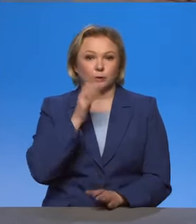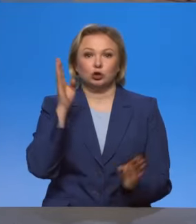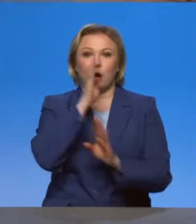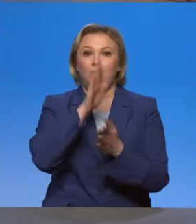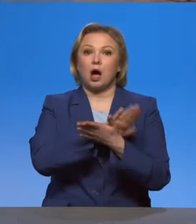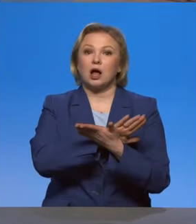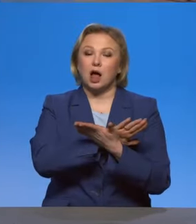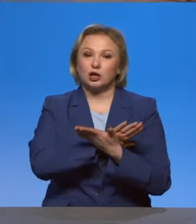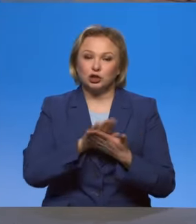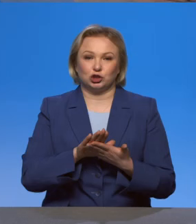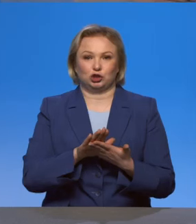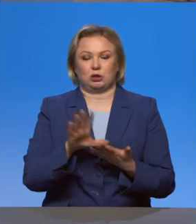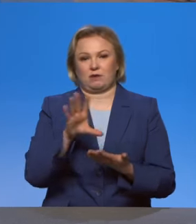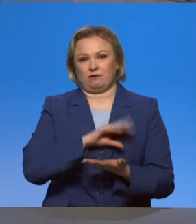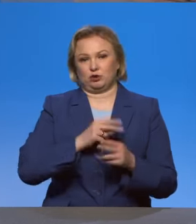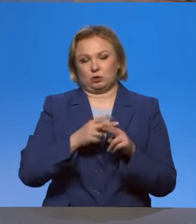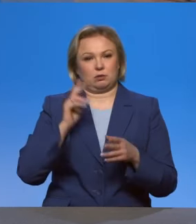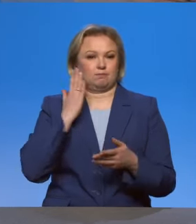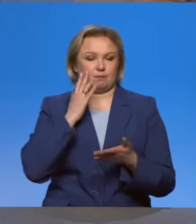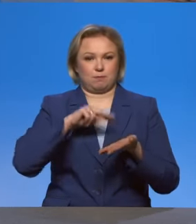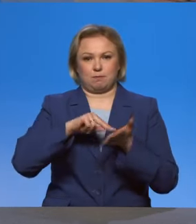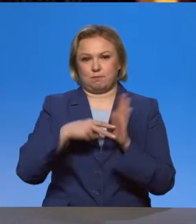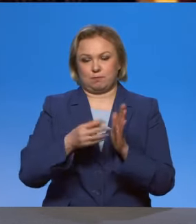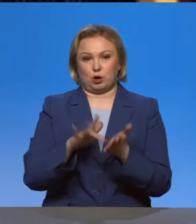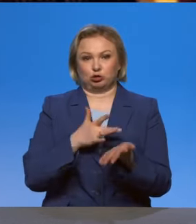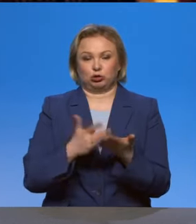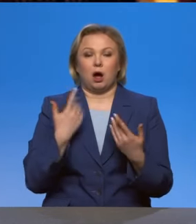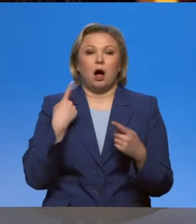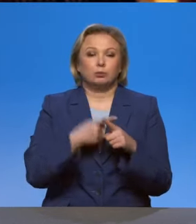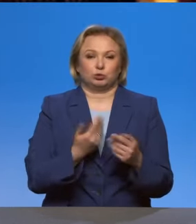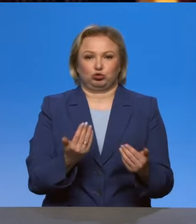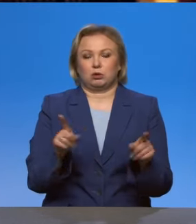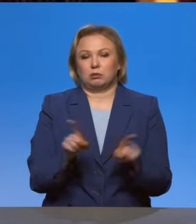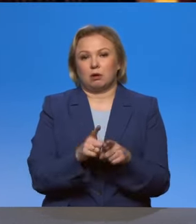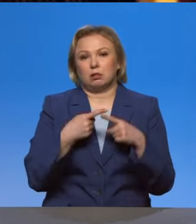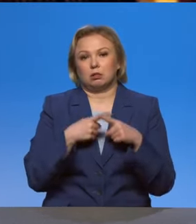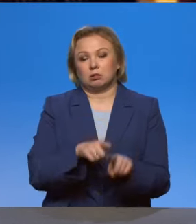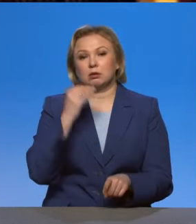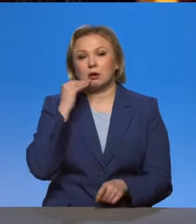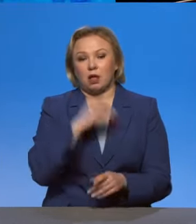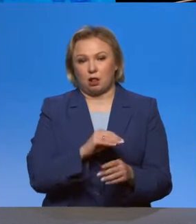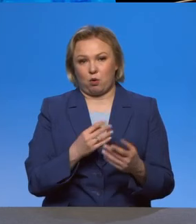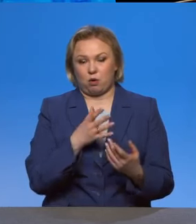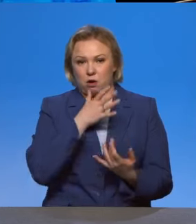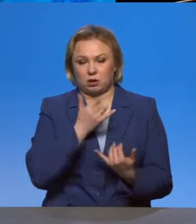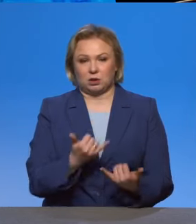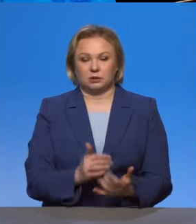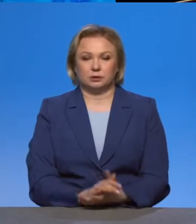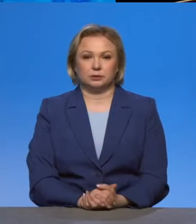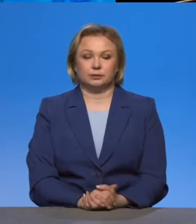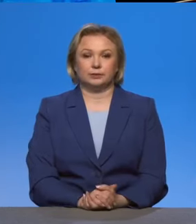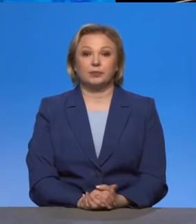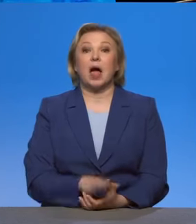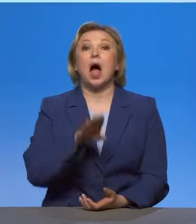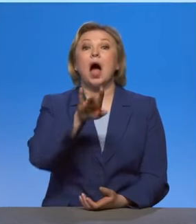все это просчитать. Сейчас такие технологии. Да, мы поняли. Татьяна, а вы